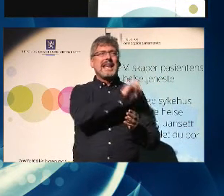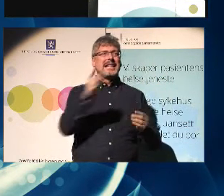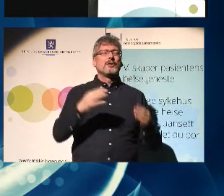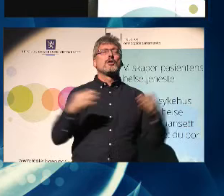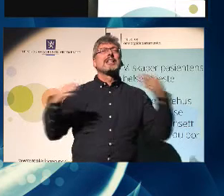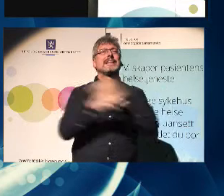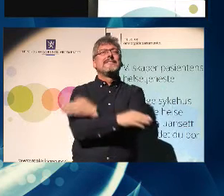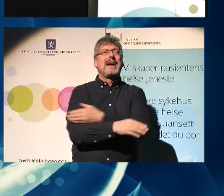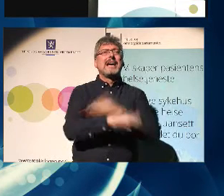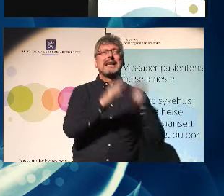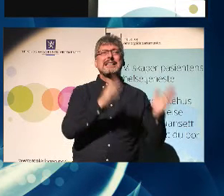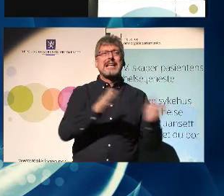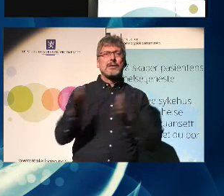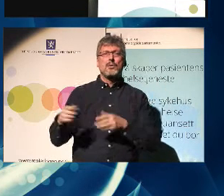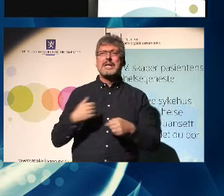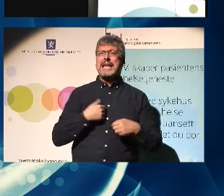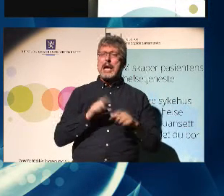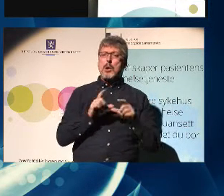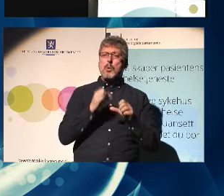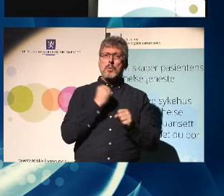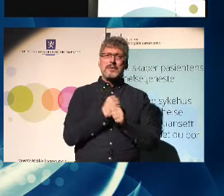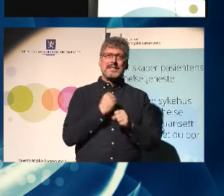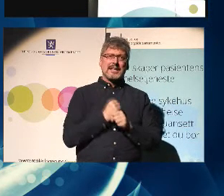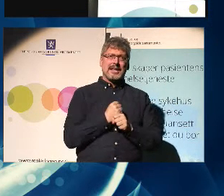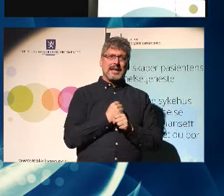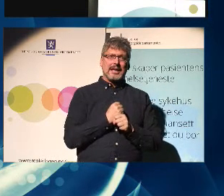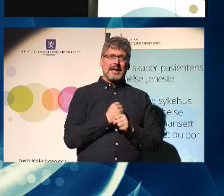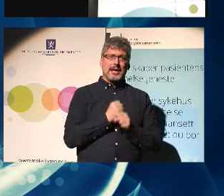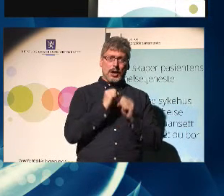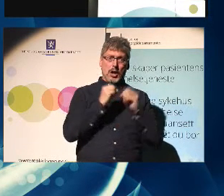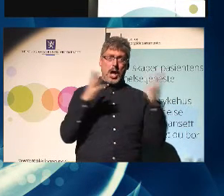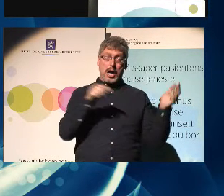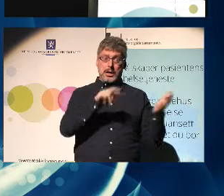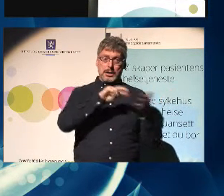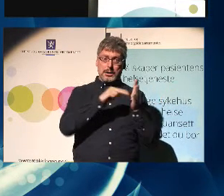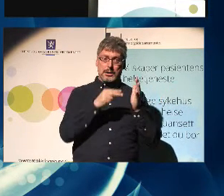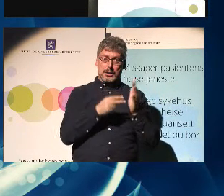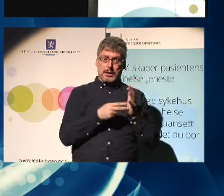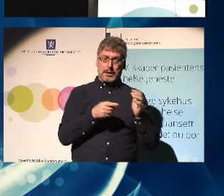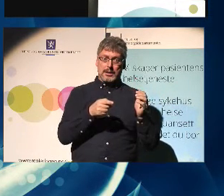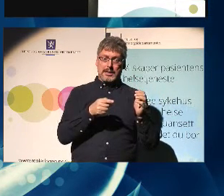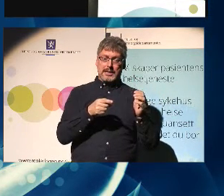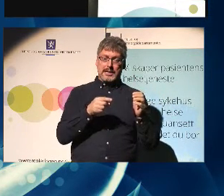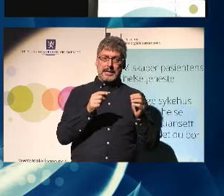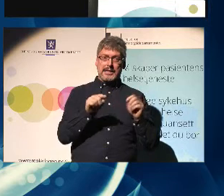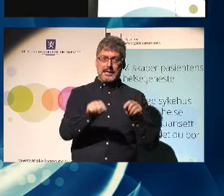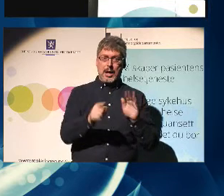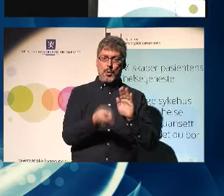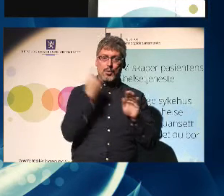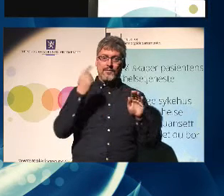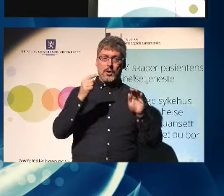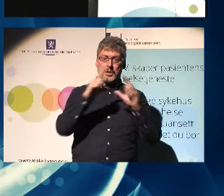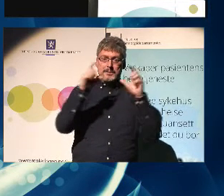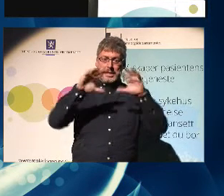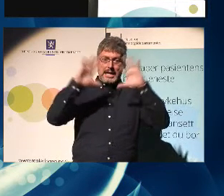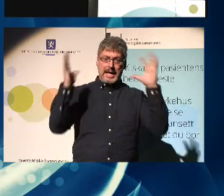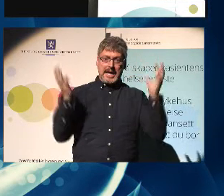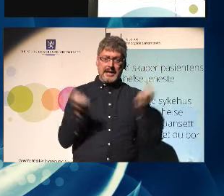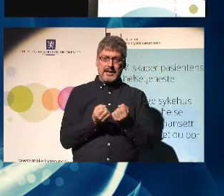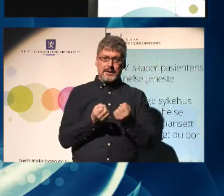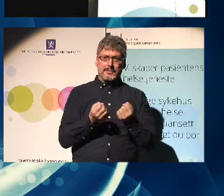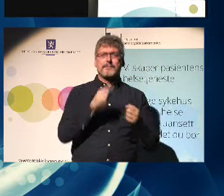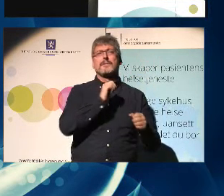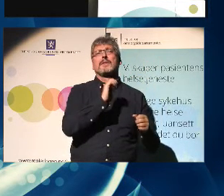tverrsektorielt, jeg usikker på om kontrer dette utfordringsbildet i sin helhet. Det altså sånn at den